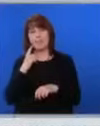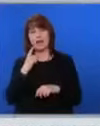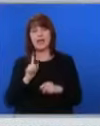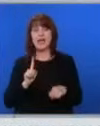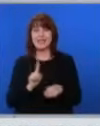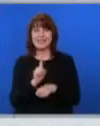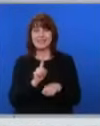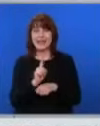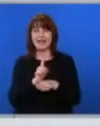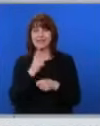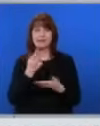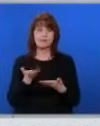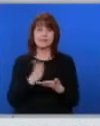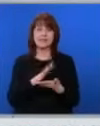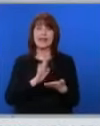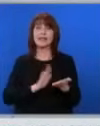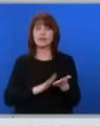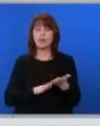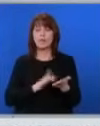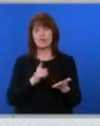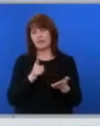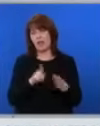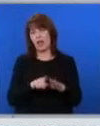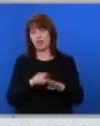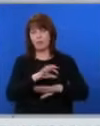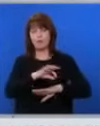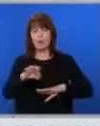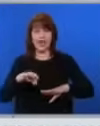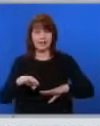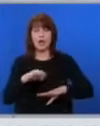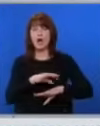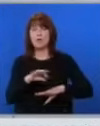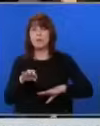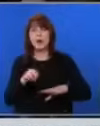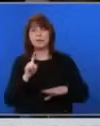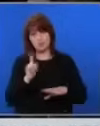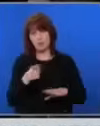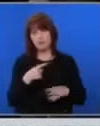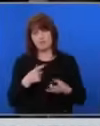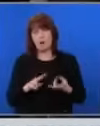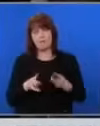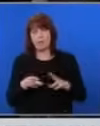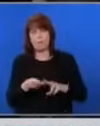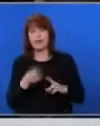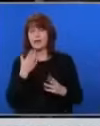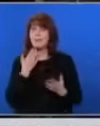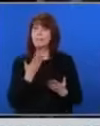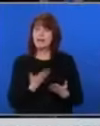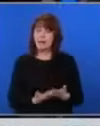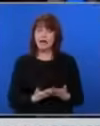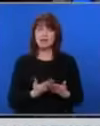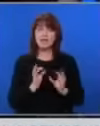страници документ, който той нарича проект и няколко пъти подчерта, че е проект, който търпи промени, се предлага